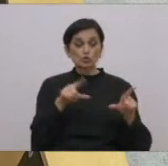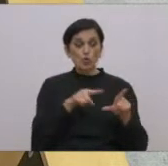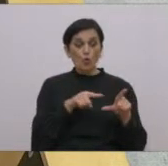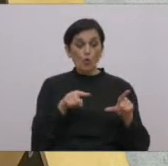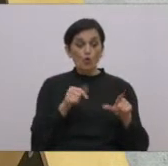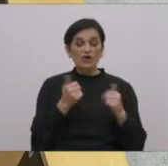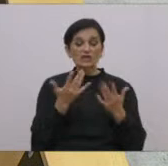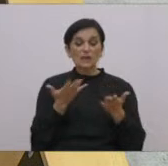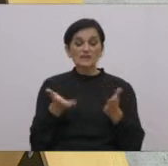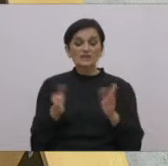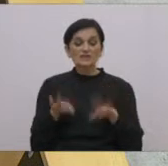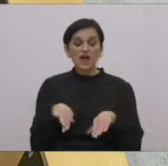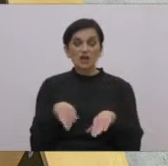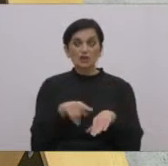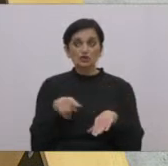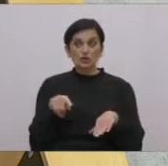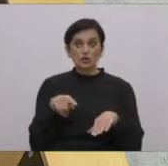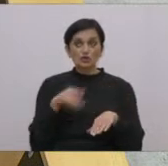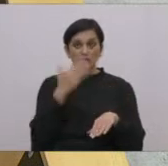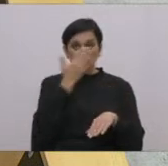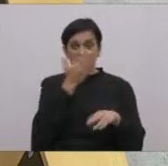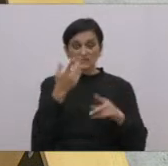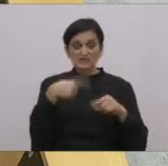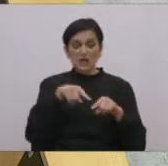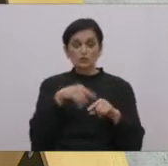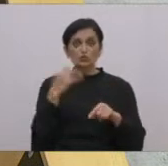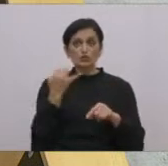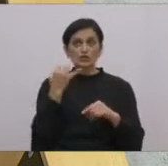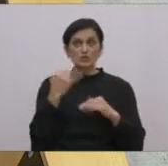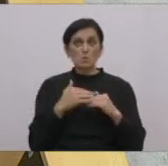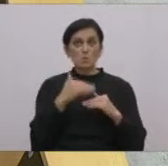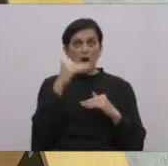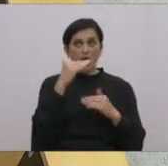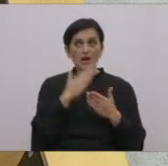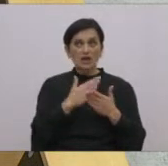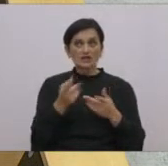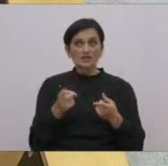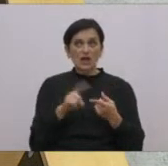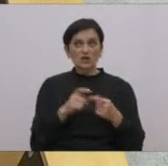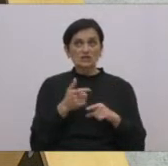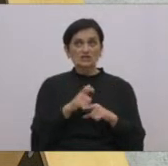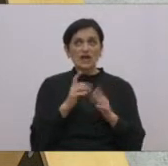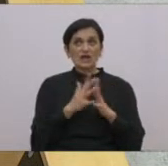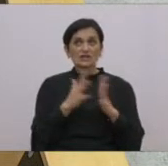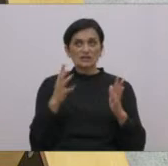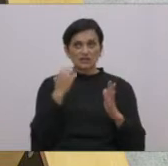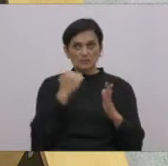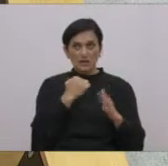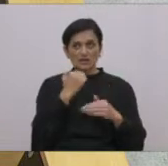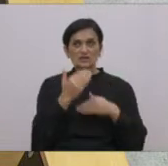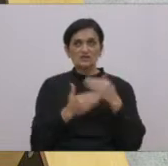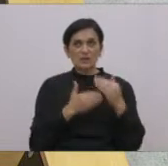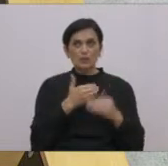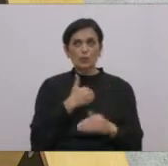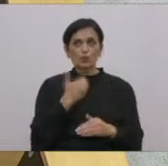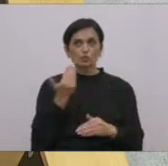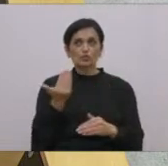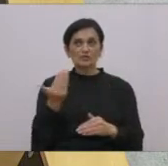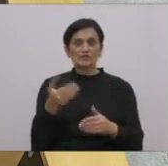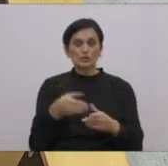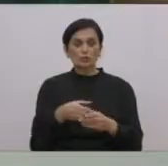რამდენია დარჩენილი, იმიტომ რომ მოგეხსენებათ საზოგადოებრივ ინტერესი მაღალია ამასთან დაკავშირებით. Ძალიან დიდი მადლობა და წარმატებას უსურვებ თქვენს